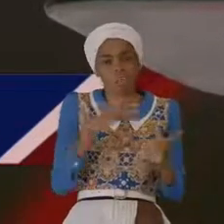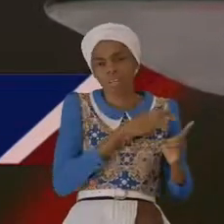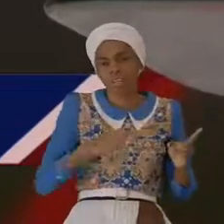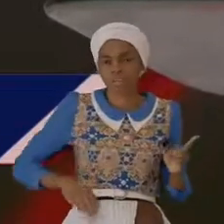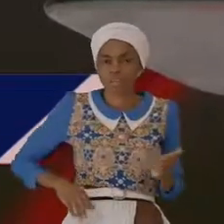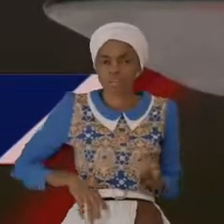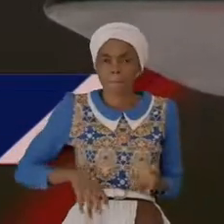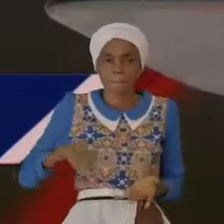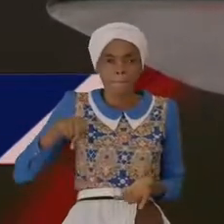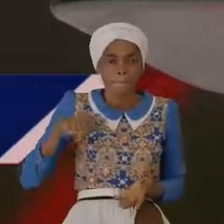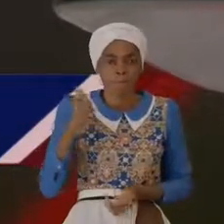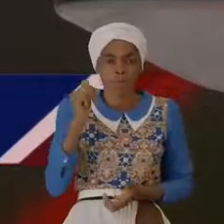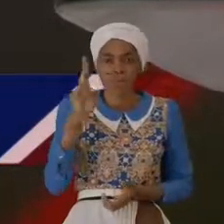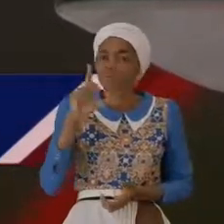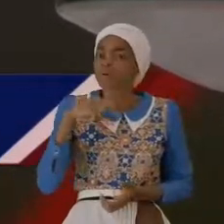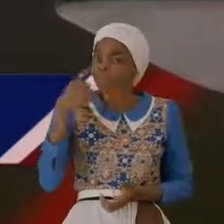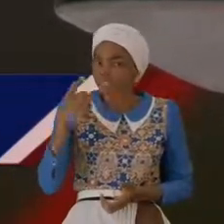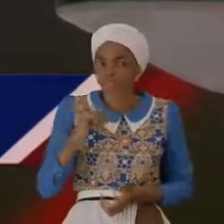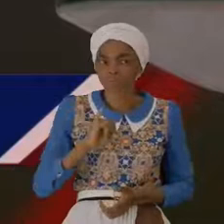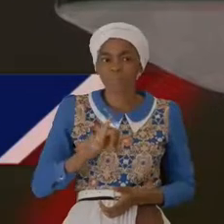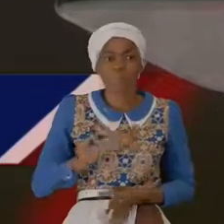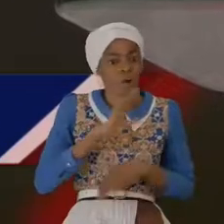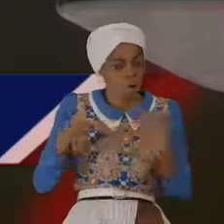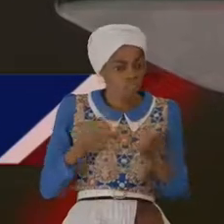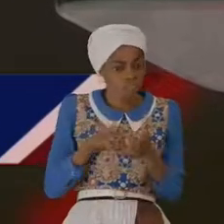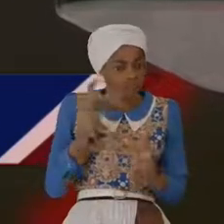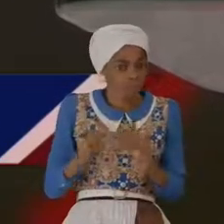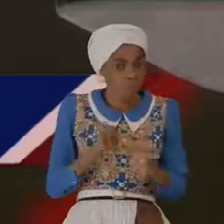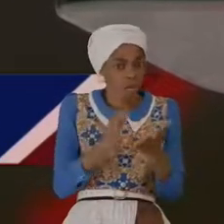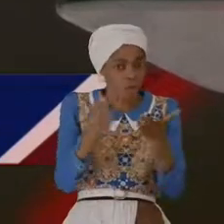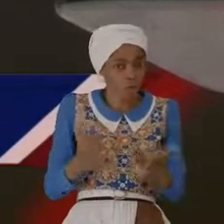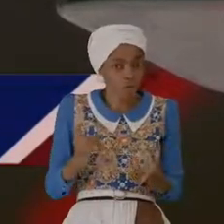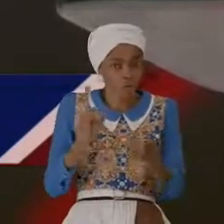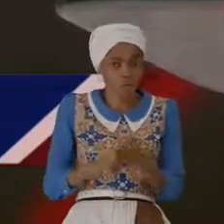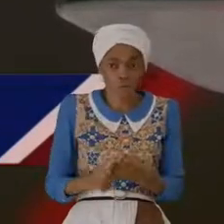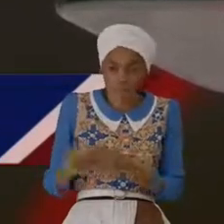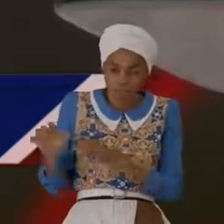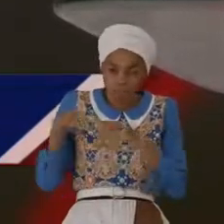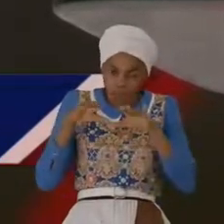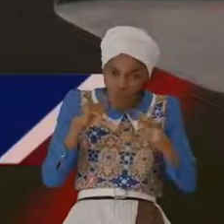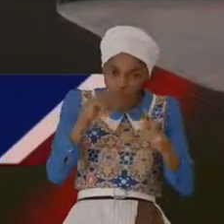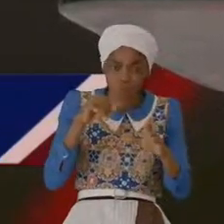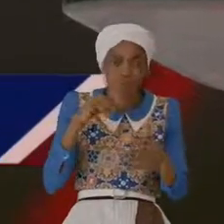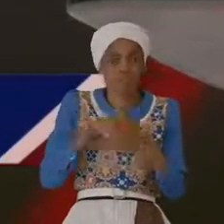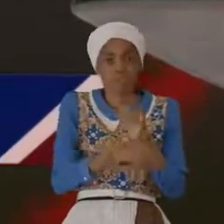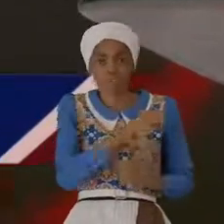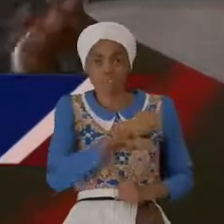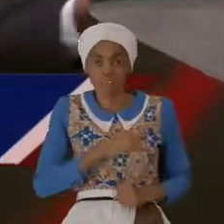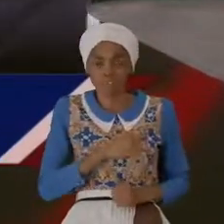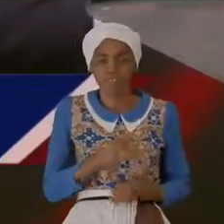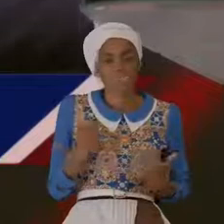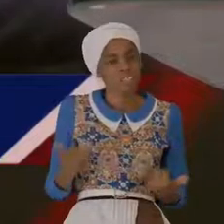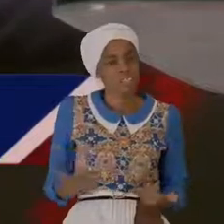a dit que tous ces gens-là qui veulent vous ôter et vous amener à la circoncision, maintenant